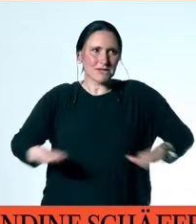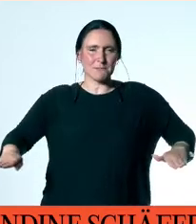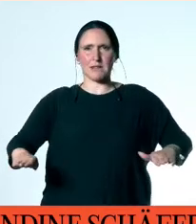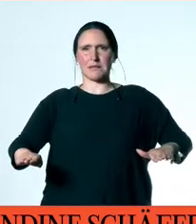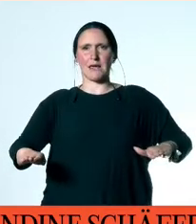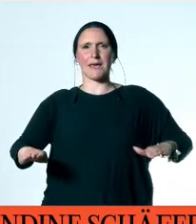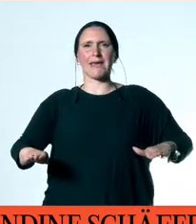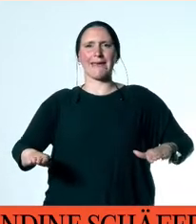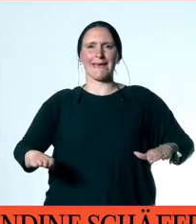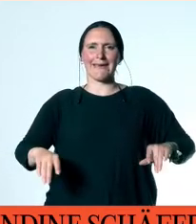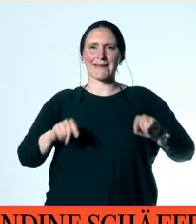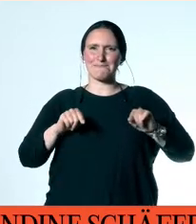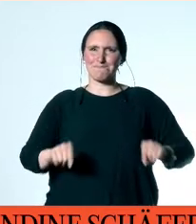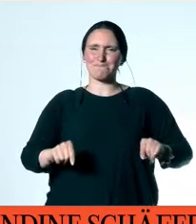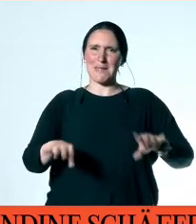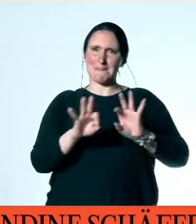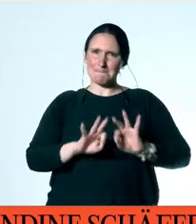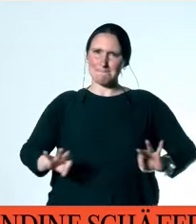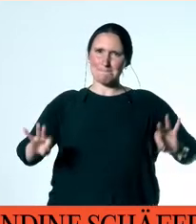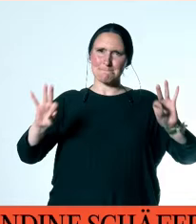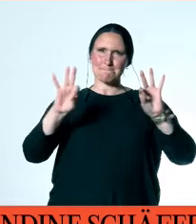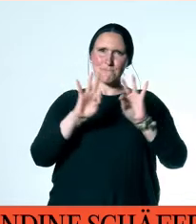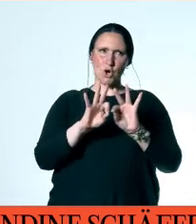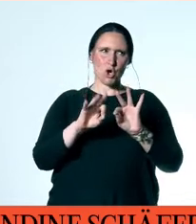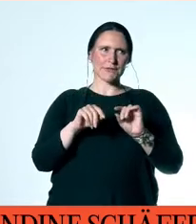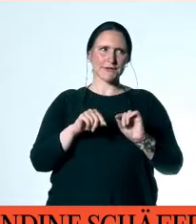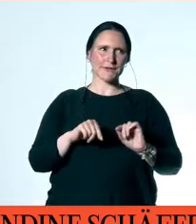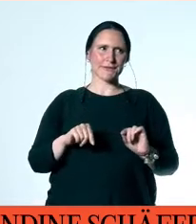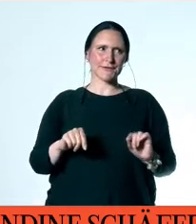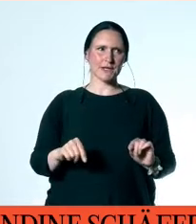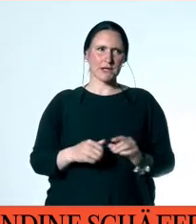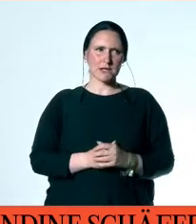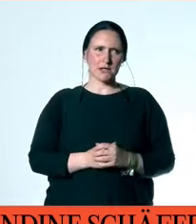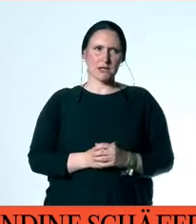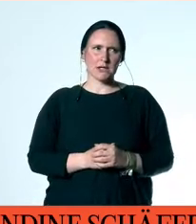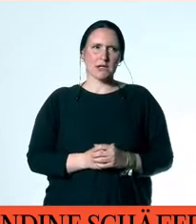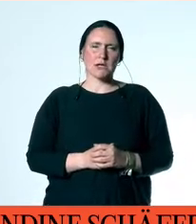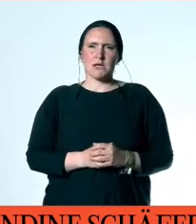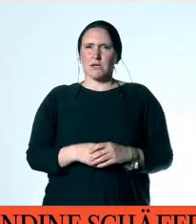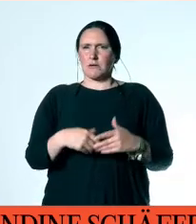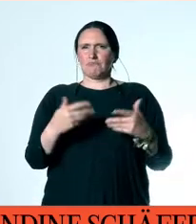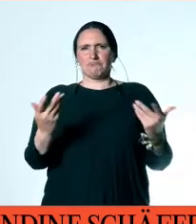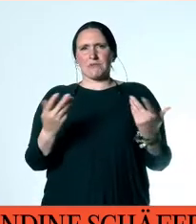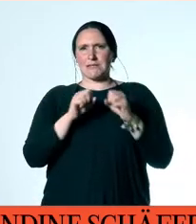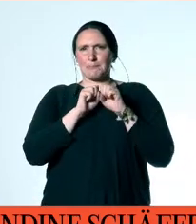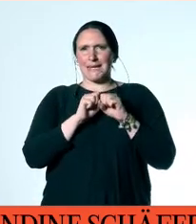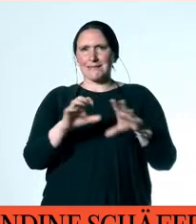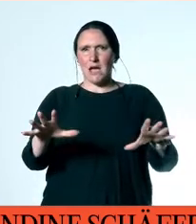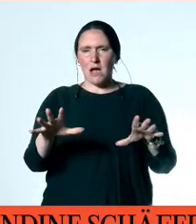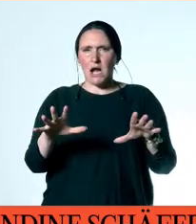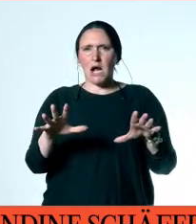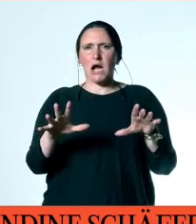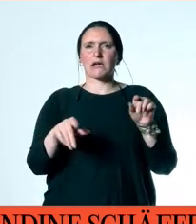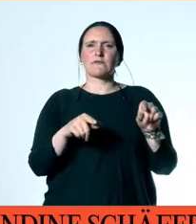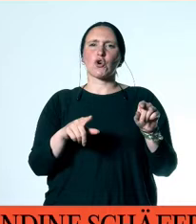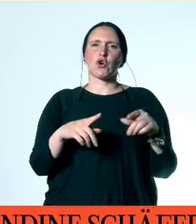probably one of the other kind of principal mediums that we use to. Wir wählen für